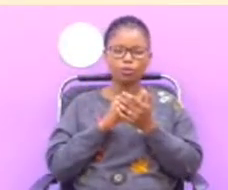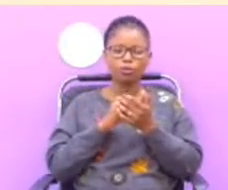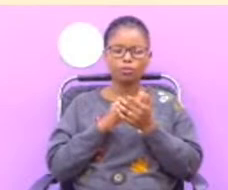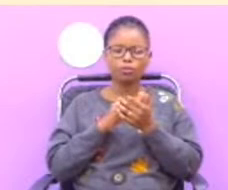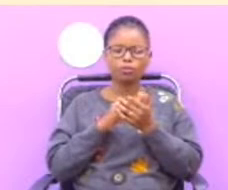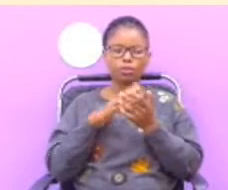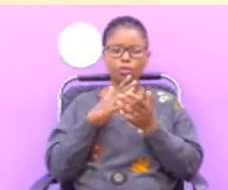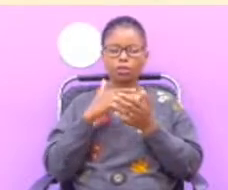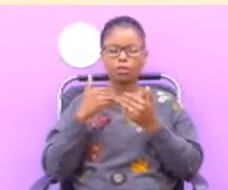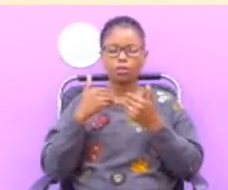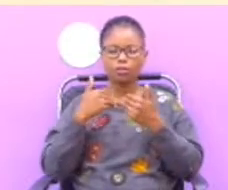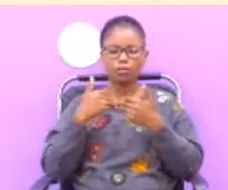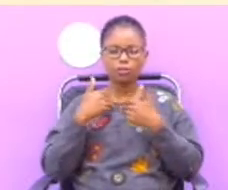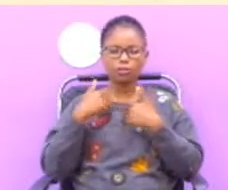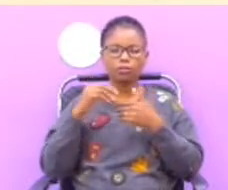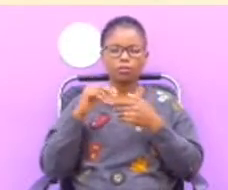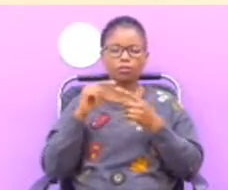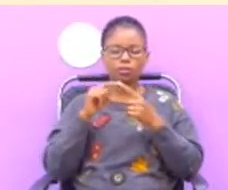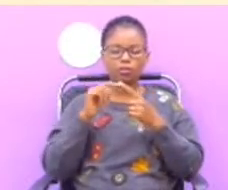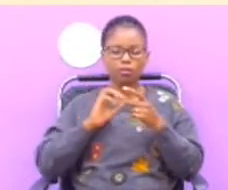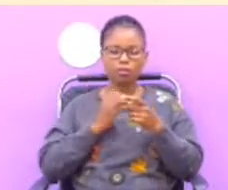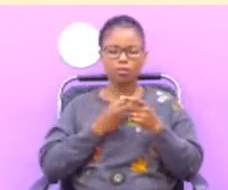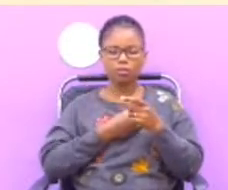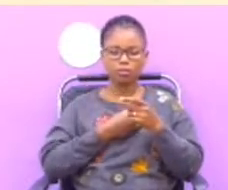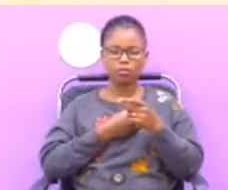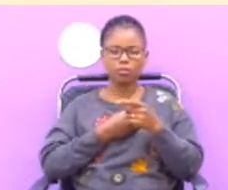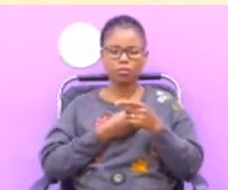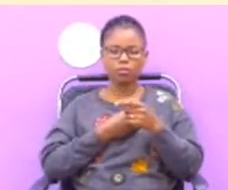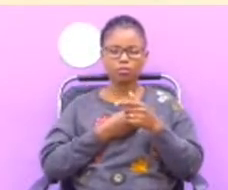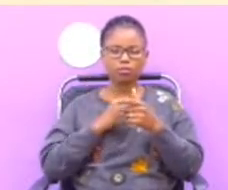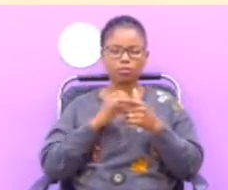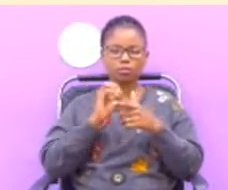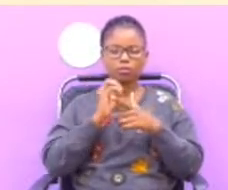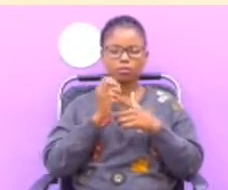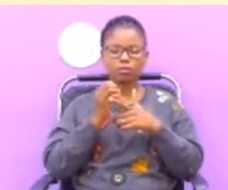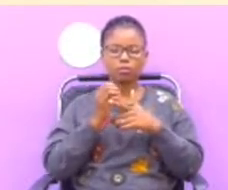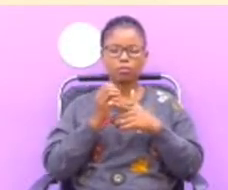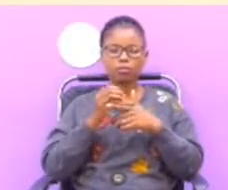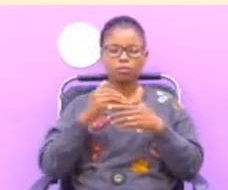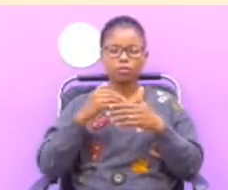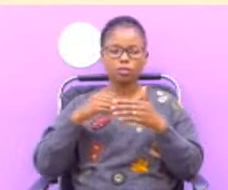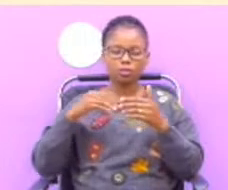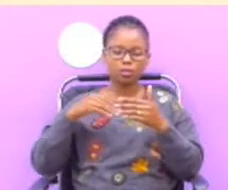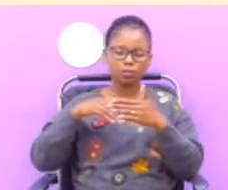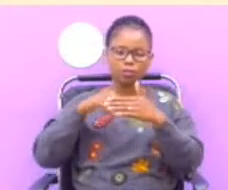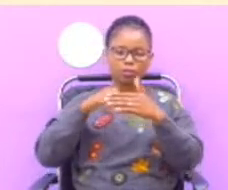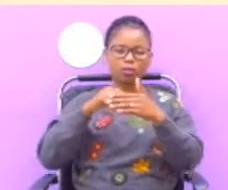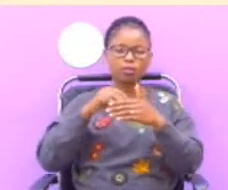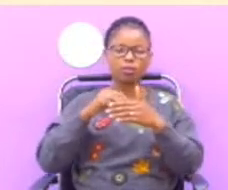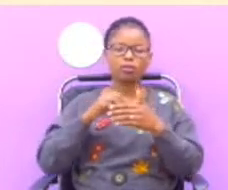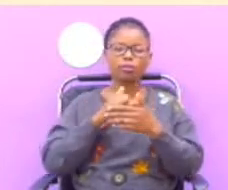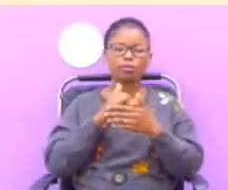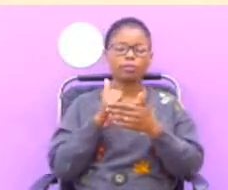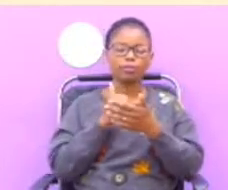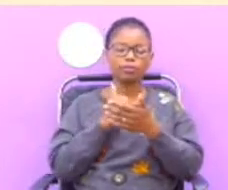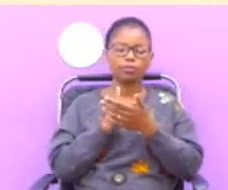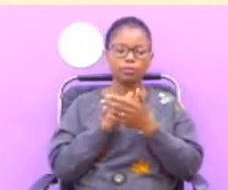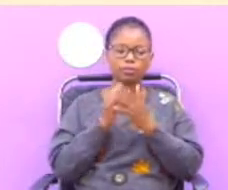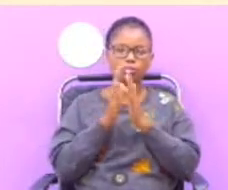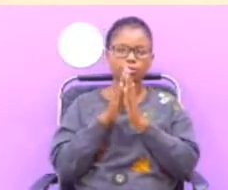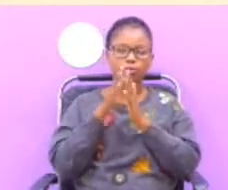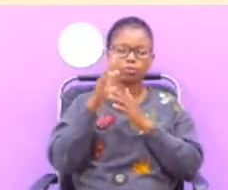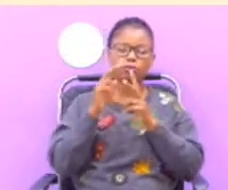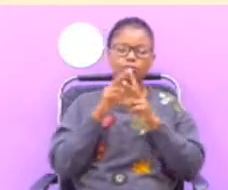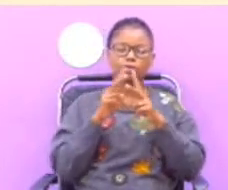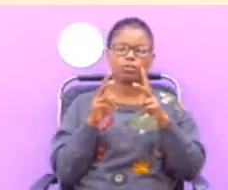hingo ũgatũkinyĩra ithuĩ ona kana ũtũhĩte na mbere. Kei tuge amen. Bwana asifiwe